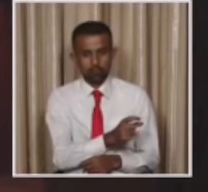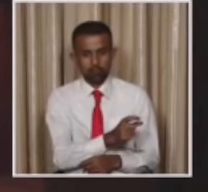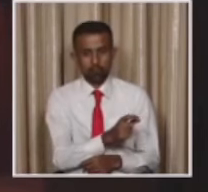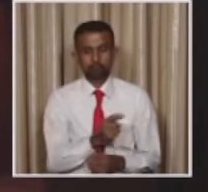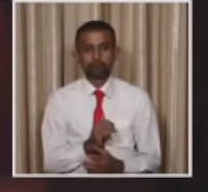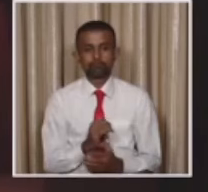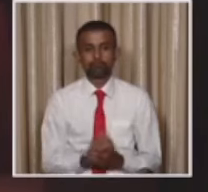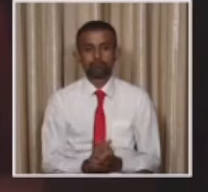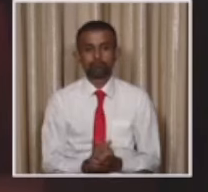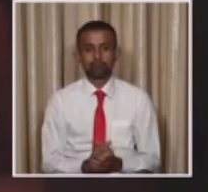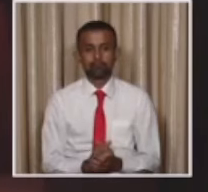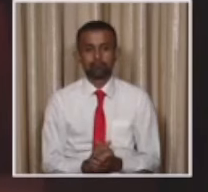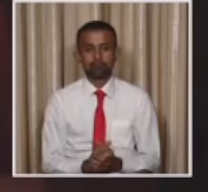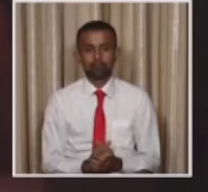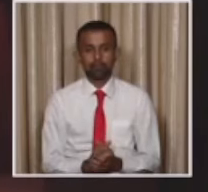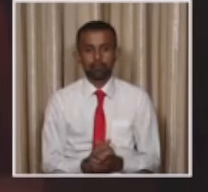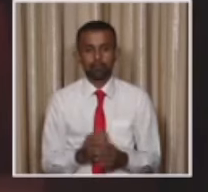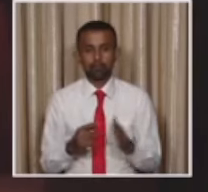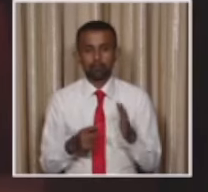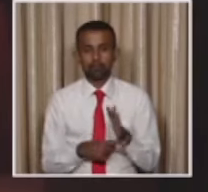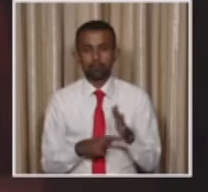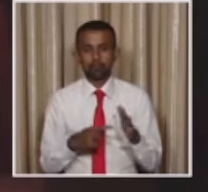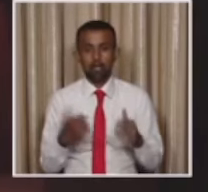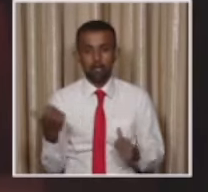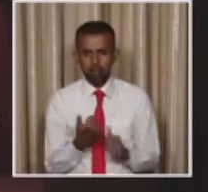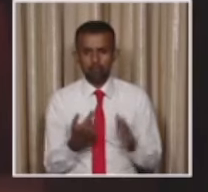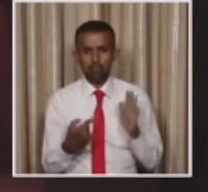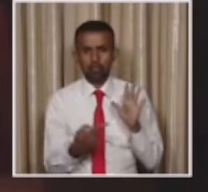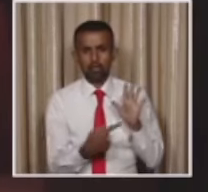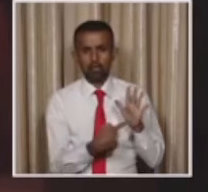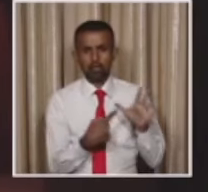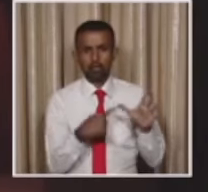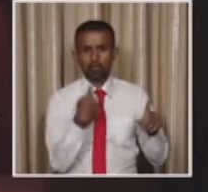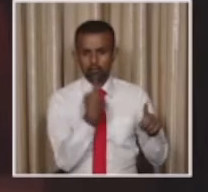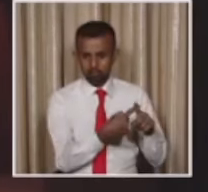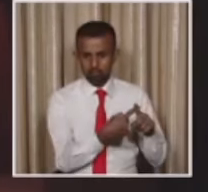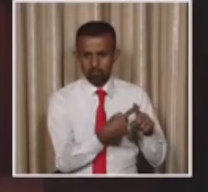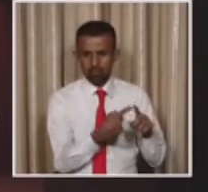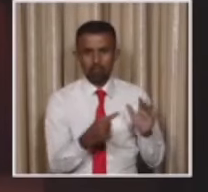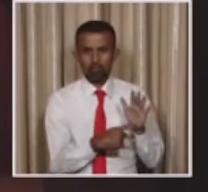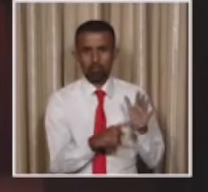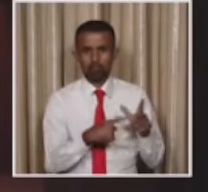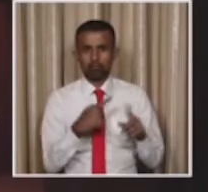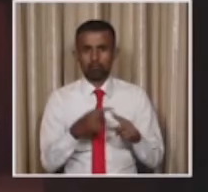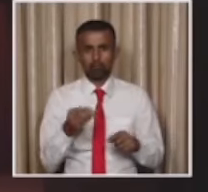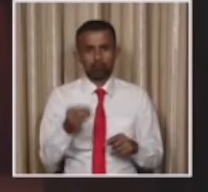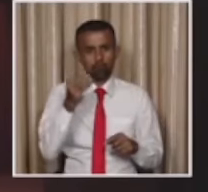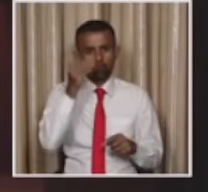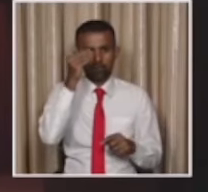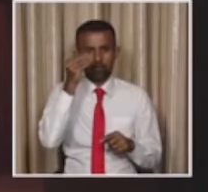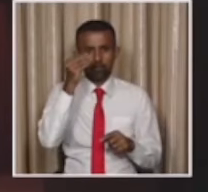විශේෂයෙන්ම බදු අලුත් බදු සහ බදු වැඩි කිරීම්